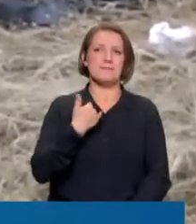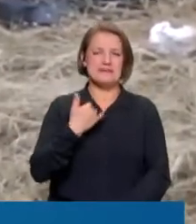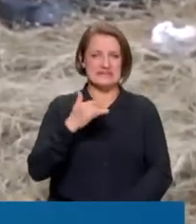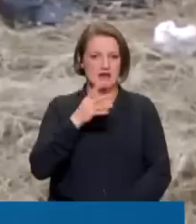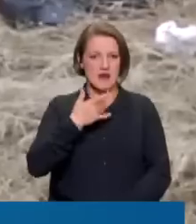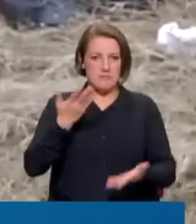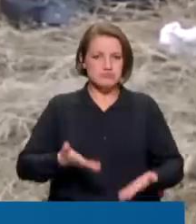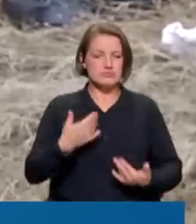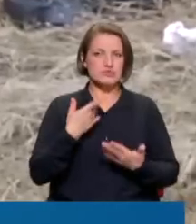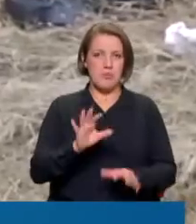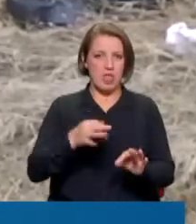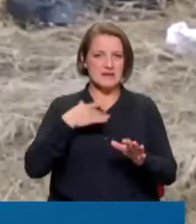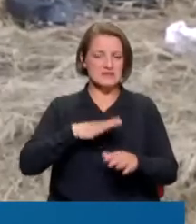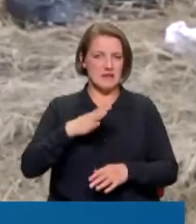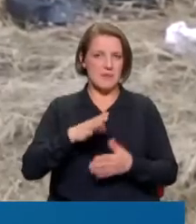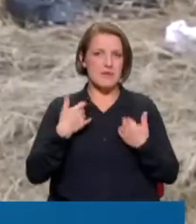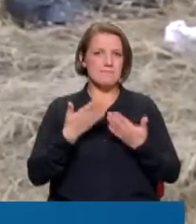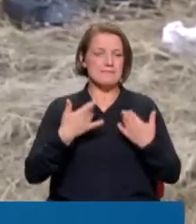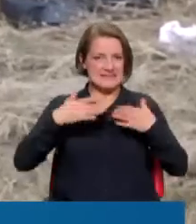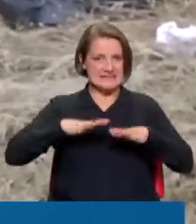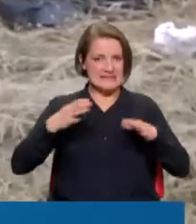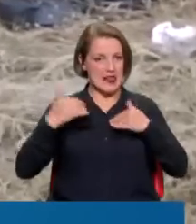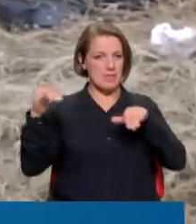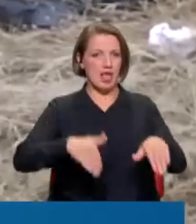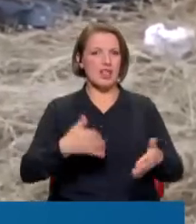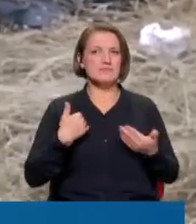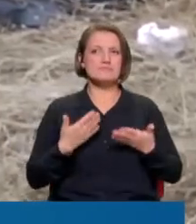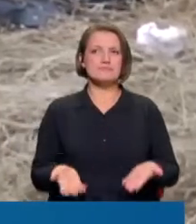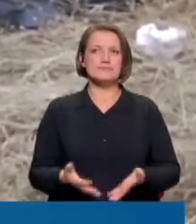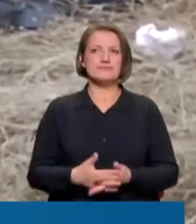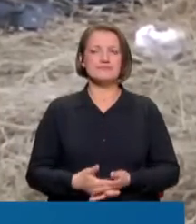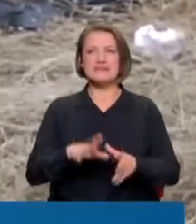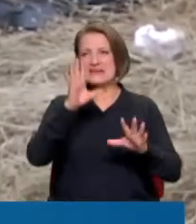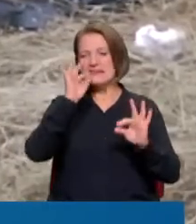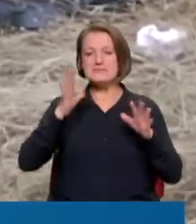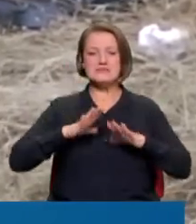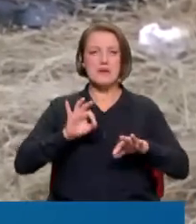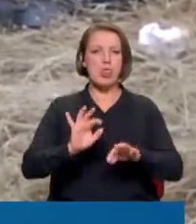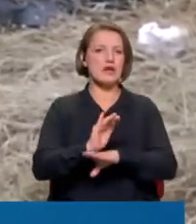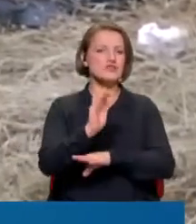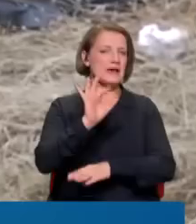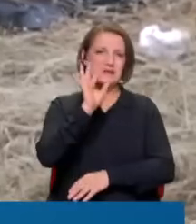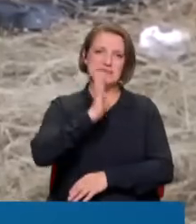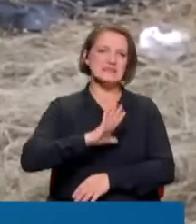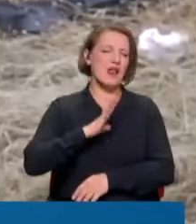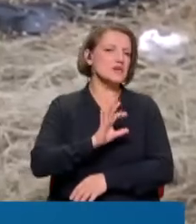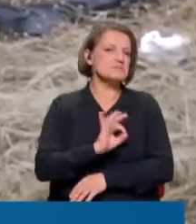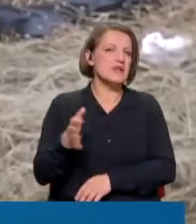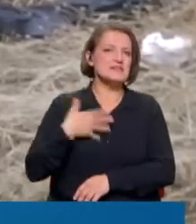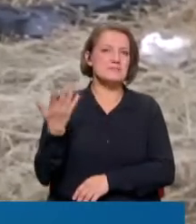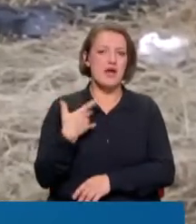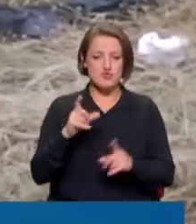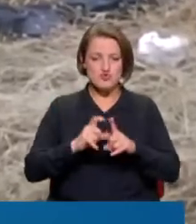razı mıyız bu şekilde yaşamaya biz mi isteyerek geldik buraya kim ister bu şekilde yaşamayı hiç kimse istemez